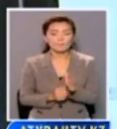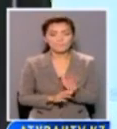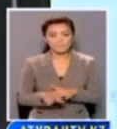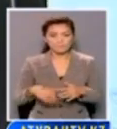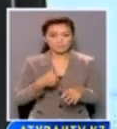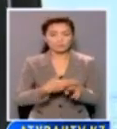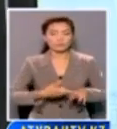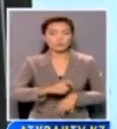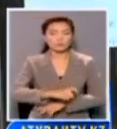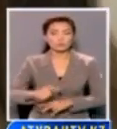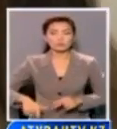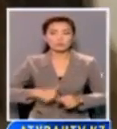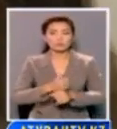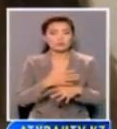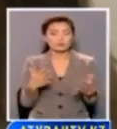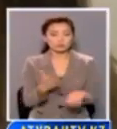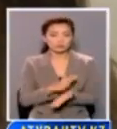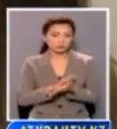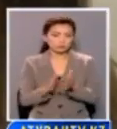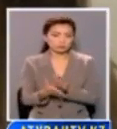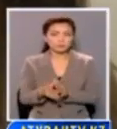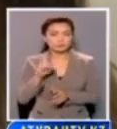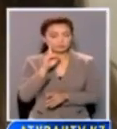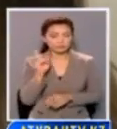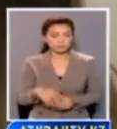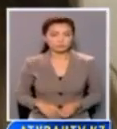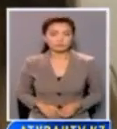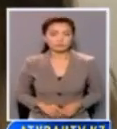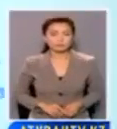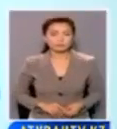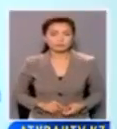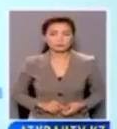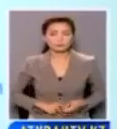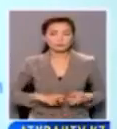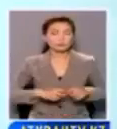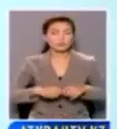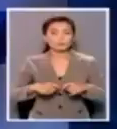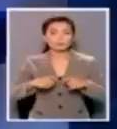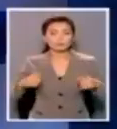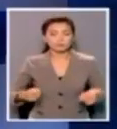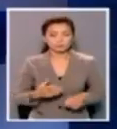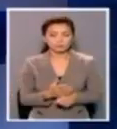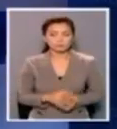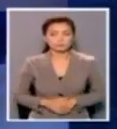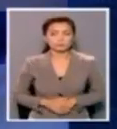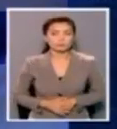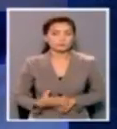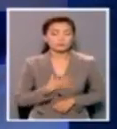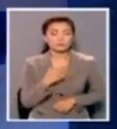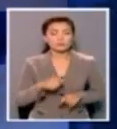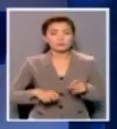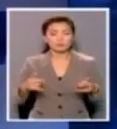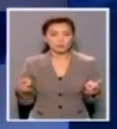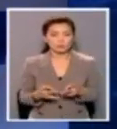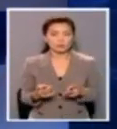екен. Тұрғындардың басым бөлігі бұл жағдайдан хабардар болып шықты. Жанай Хайын жарыса жазды. Не масқара, неге